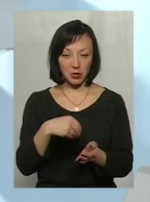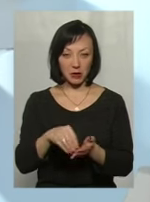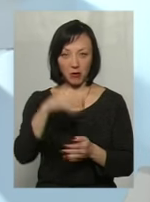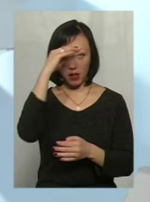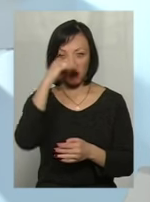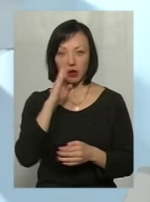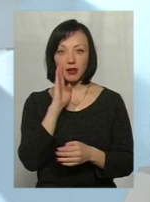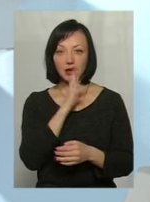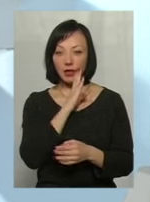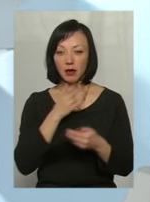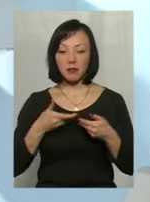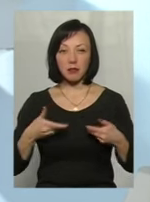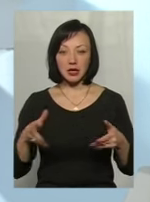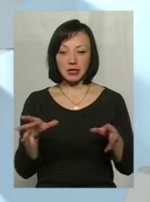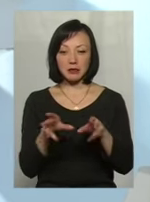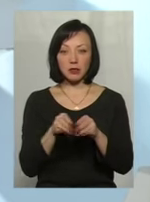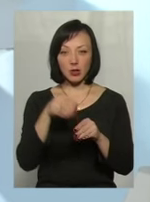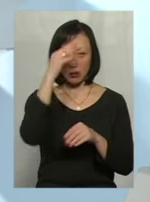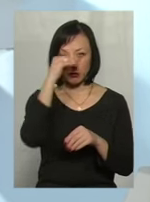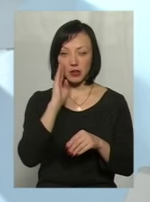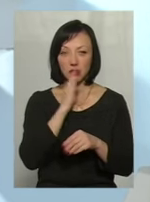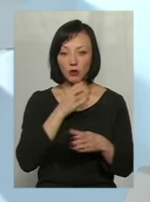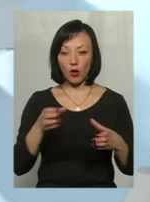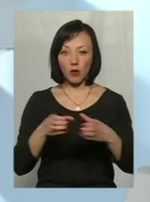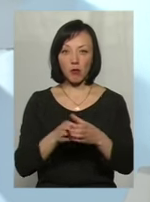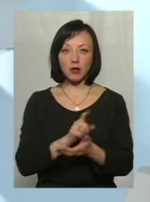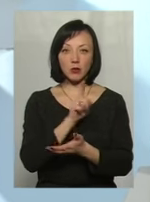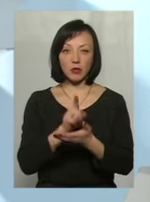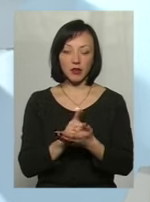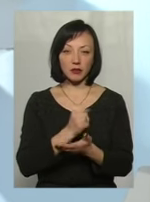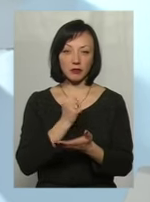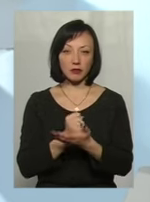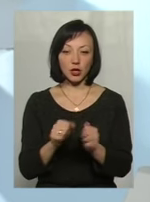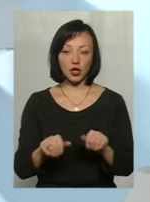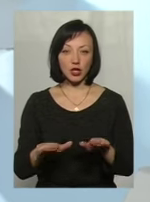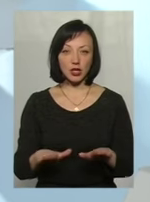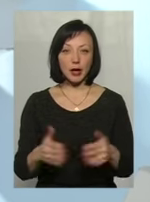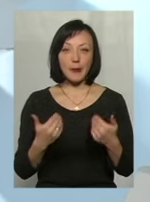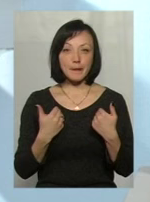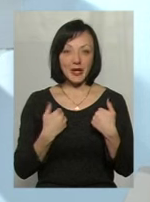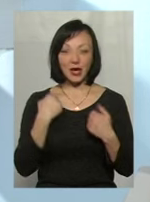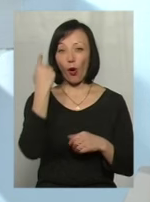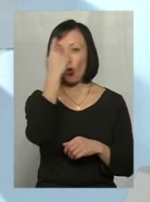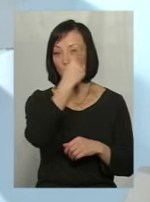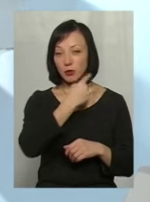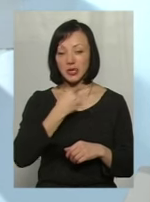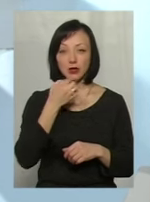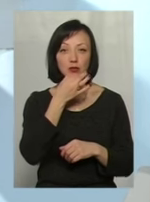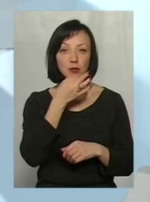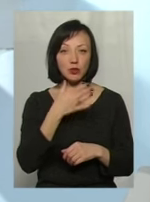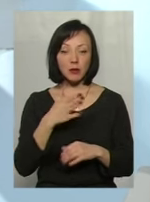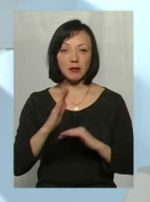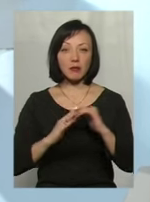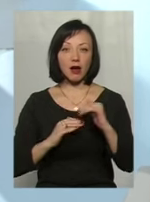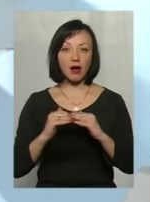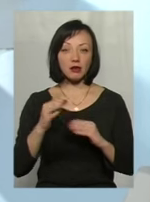і ми спільно з батьківською громадою повинні прийняти таке рішення. Мені особисто сподобалась